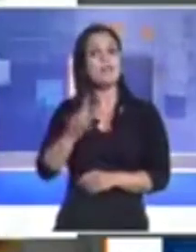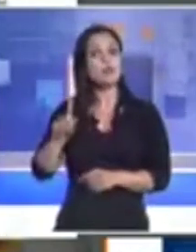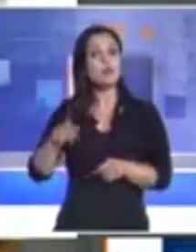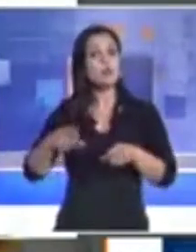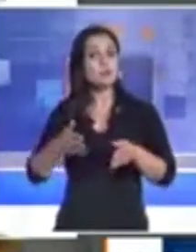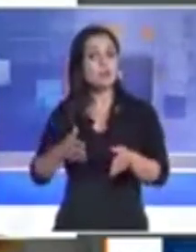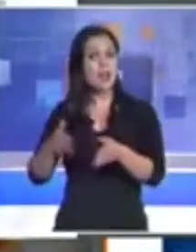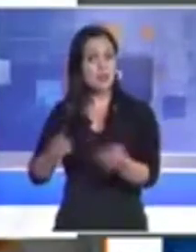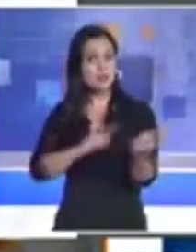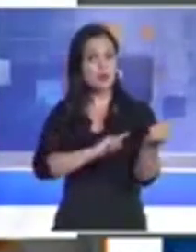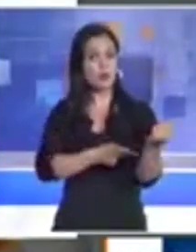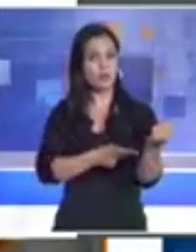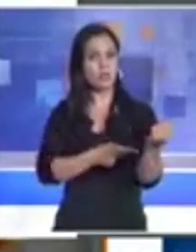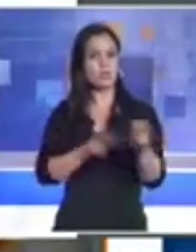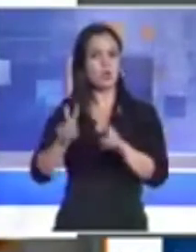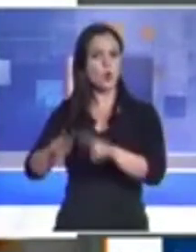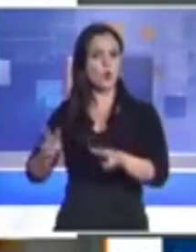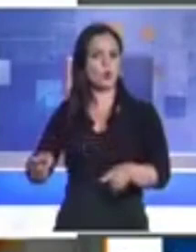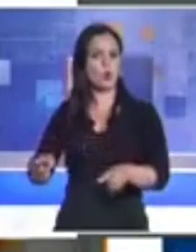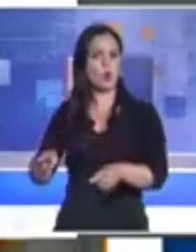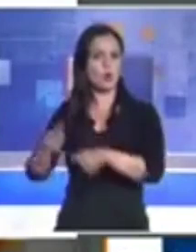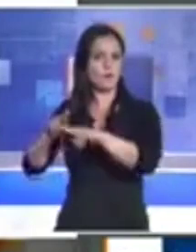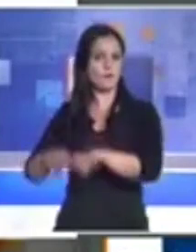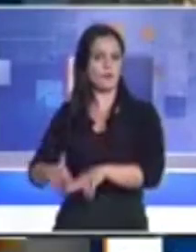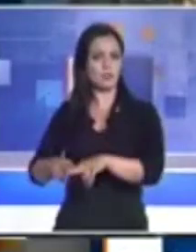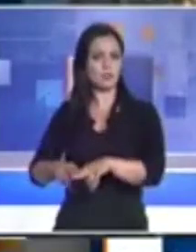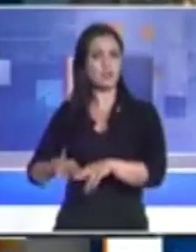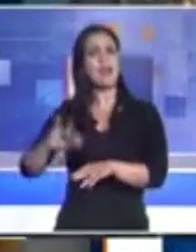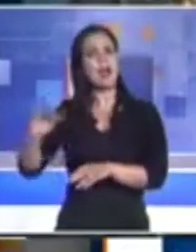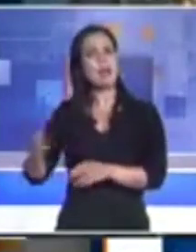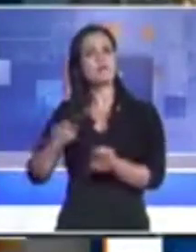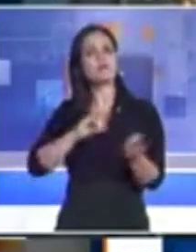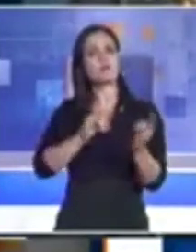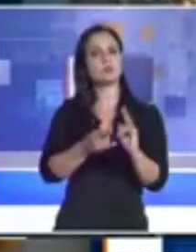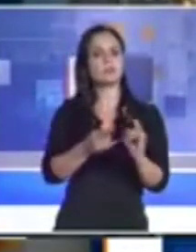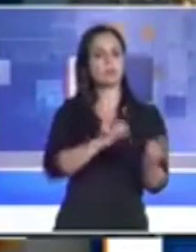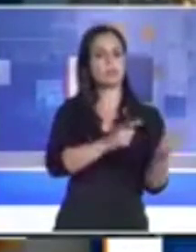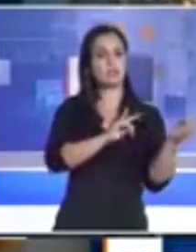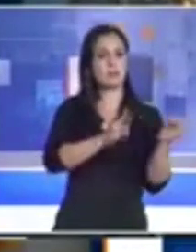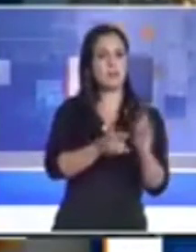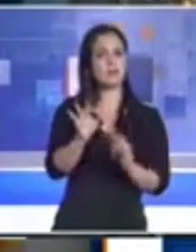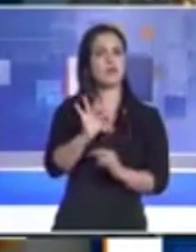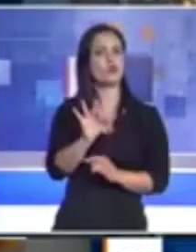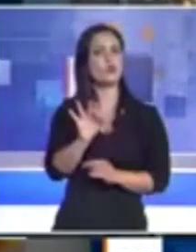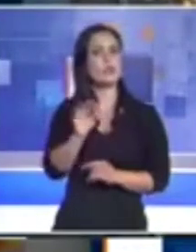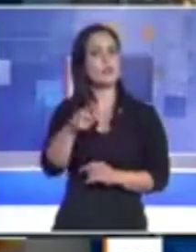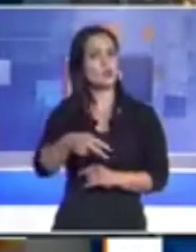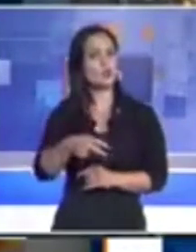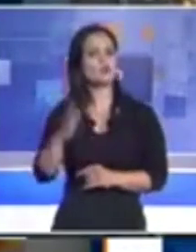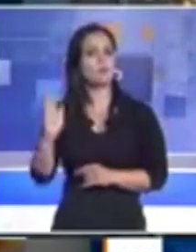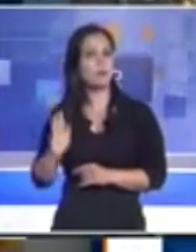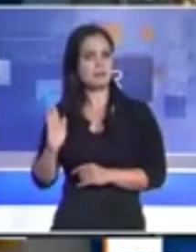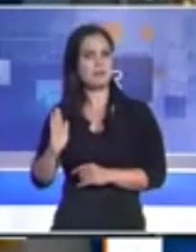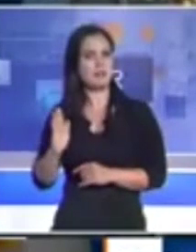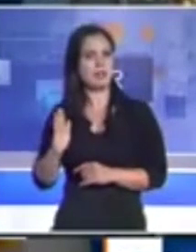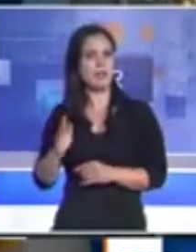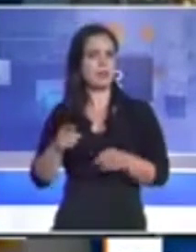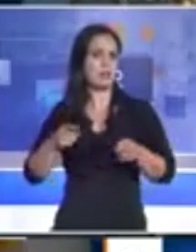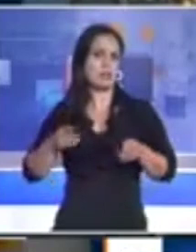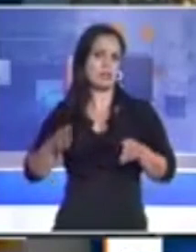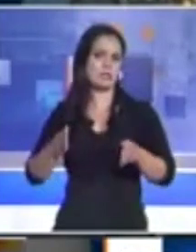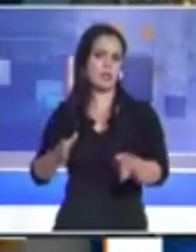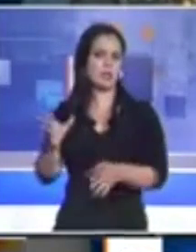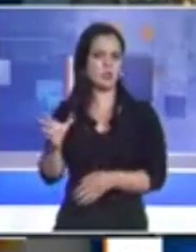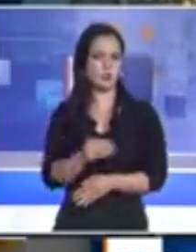potentino controllabili con postazione fissa alcune come potenza a Melfi titobrienza Fondovalle Del Noce e Basentana per l'intero tracciato